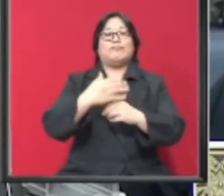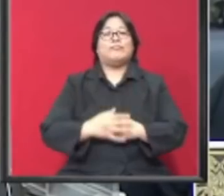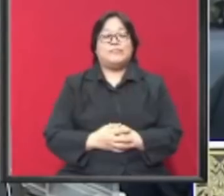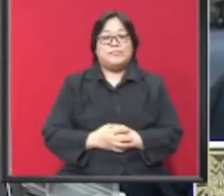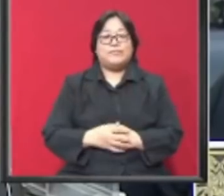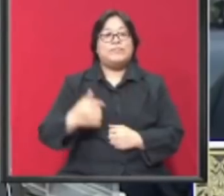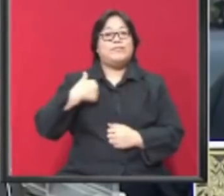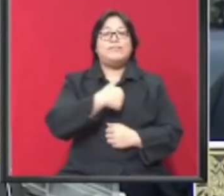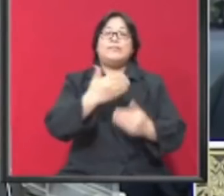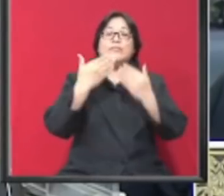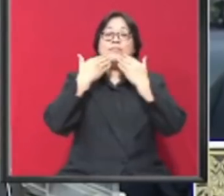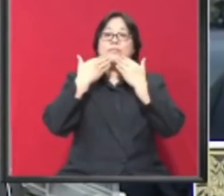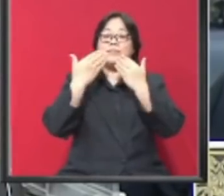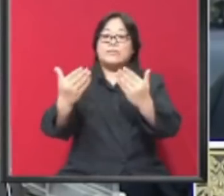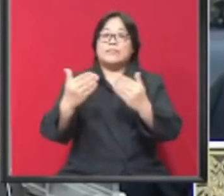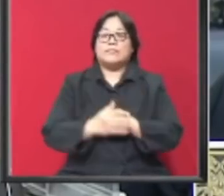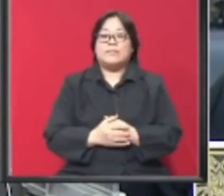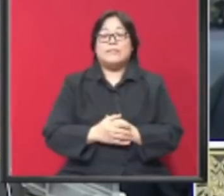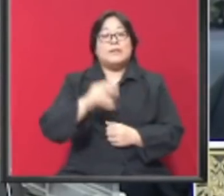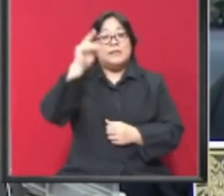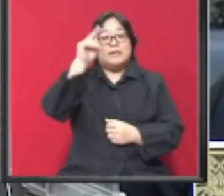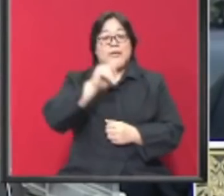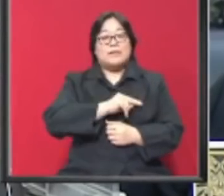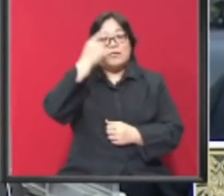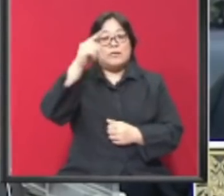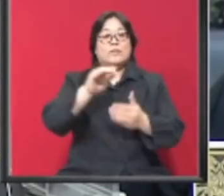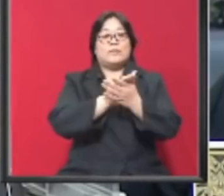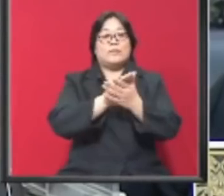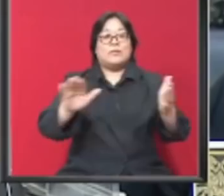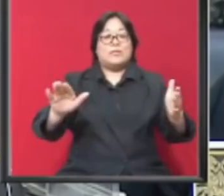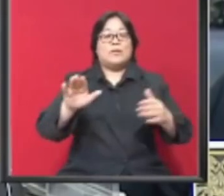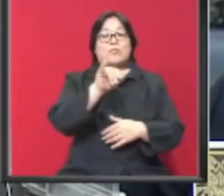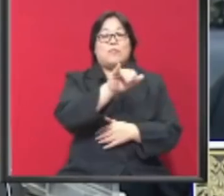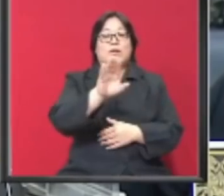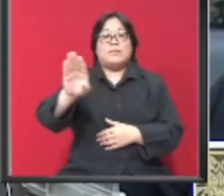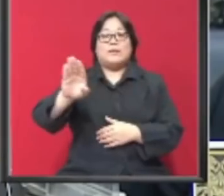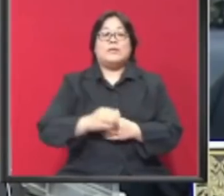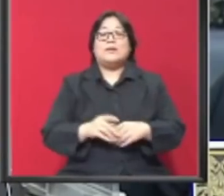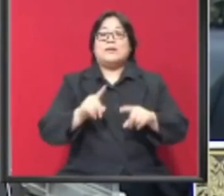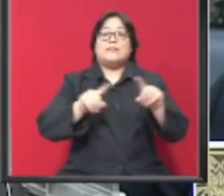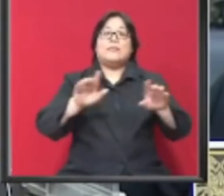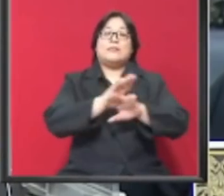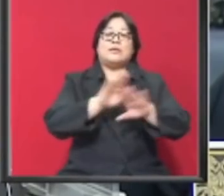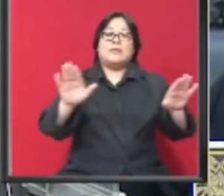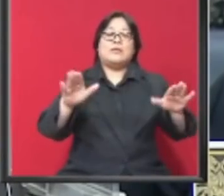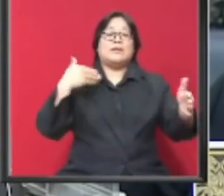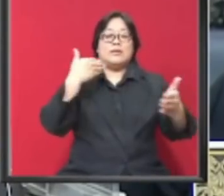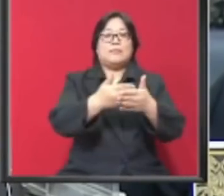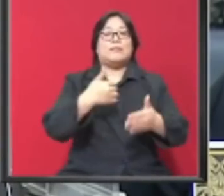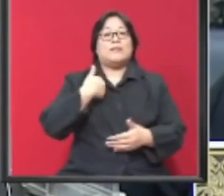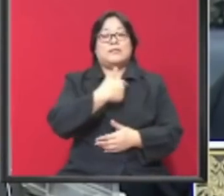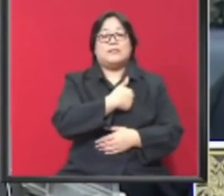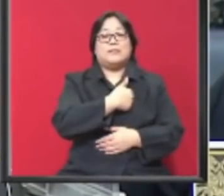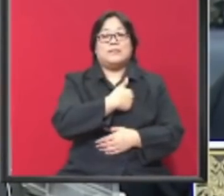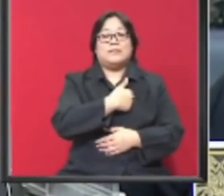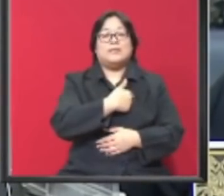Kita berterima kasih karena niat untuk selamatkan ahli yang bohongan tetapi Janganlah sehingga kita